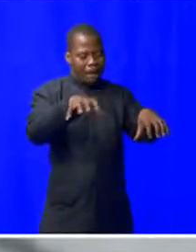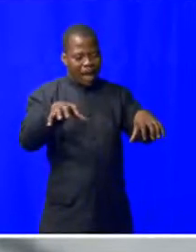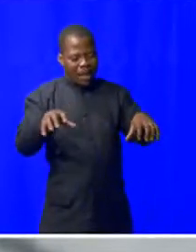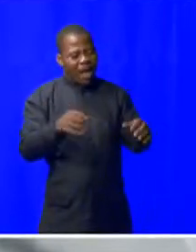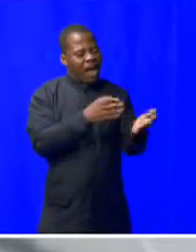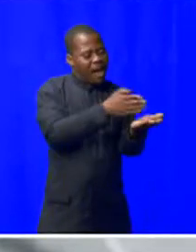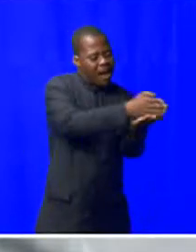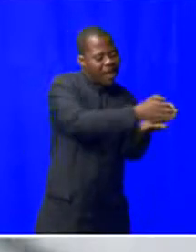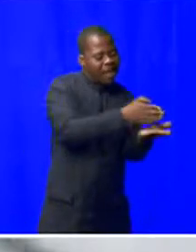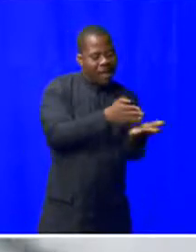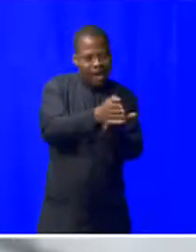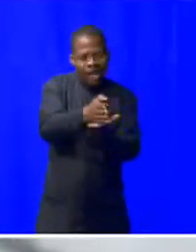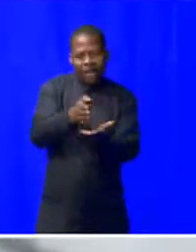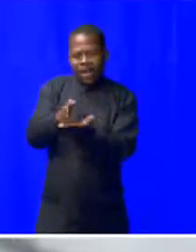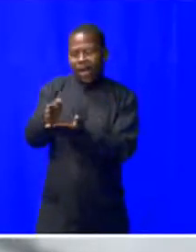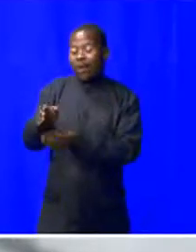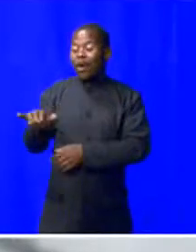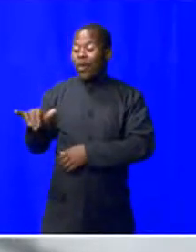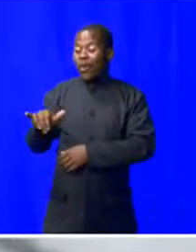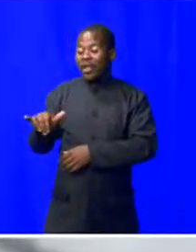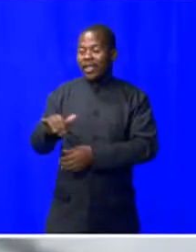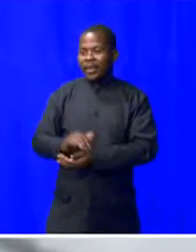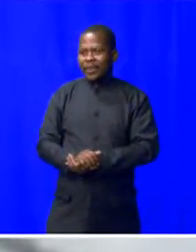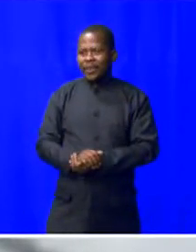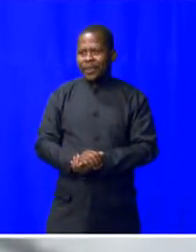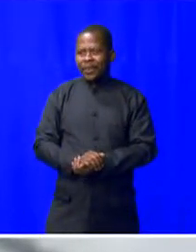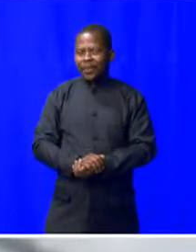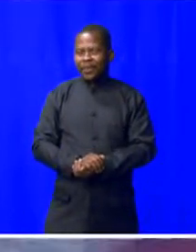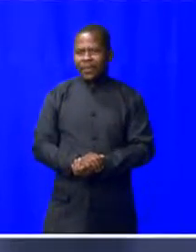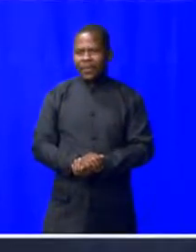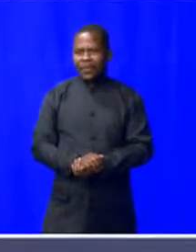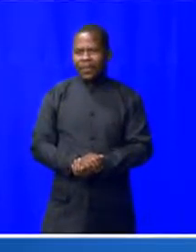letimbalwa tinkhundla lotawuya kuto esukwini lalomuhla usaqhuba umsebenzi.